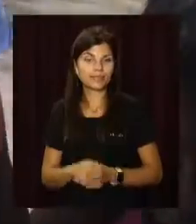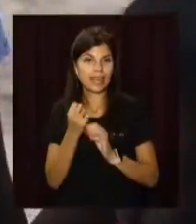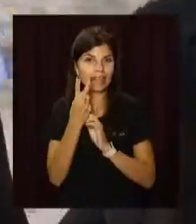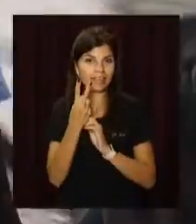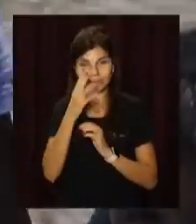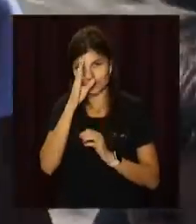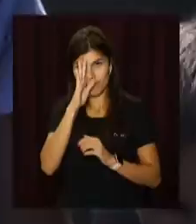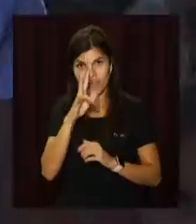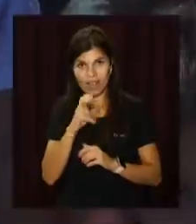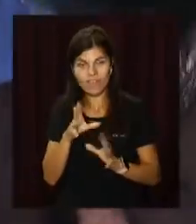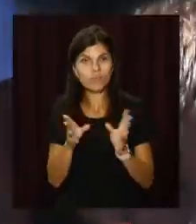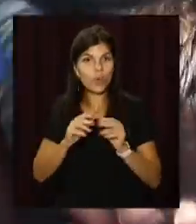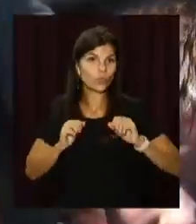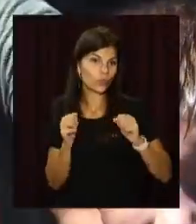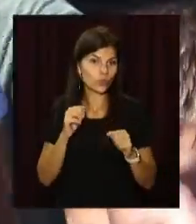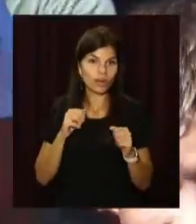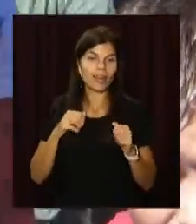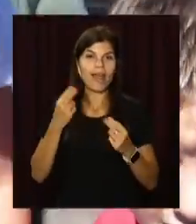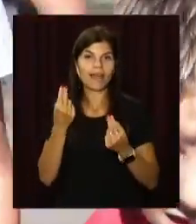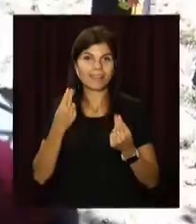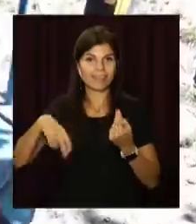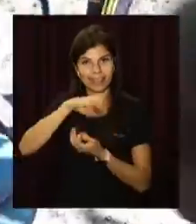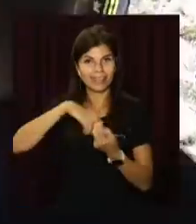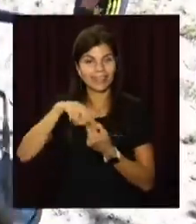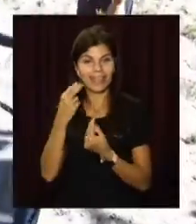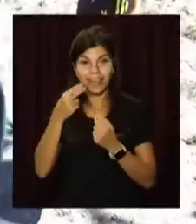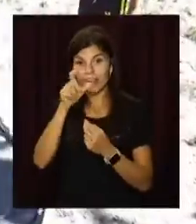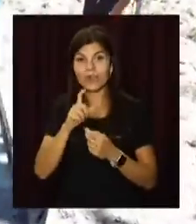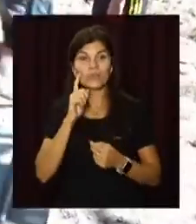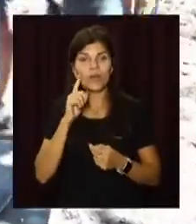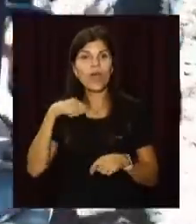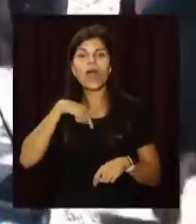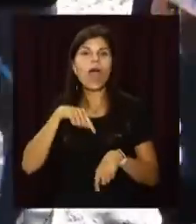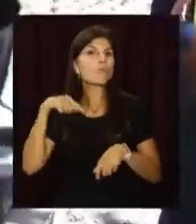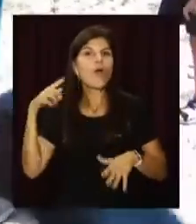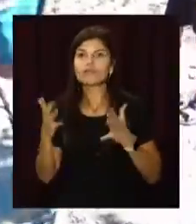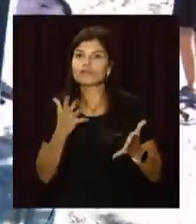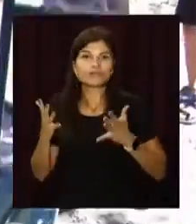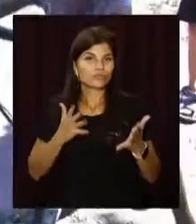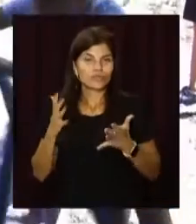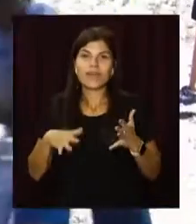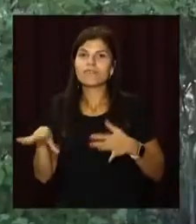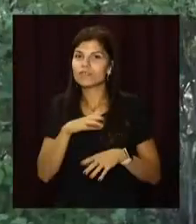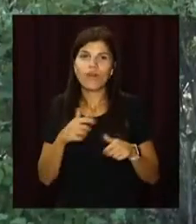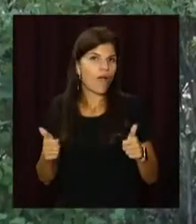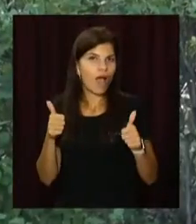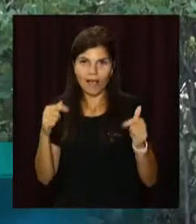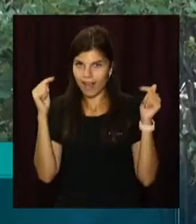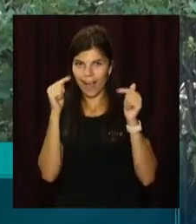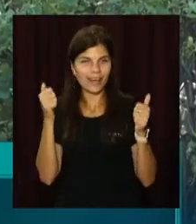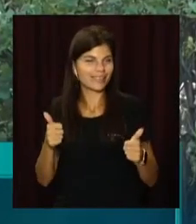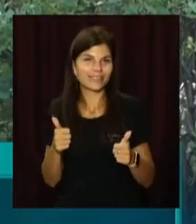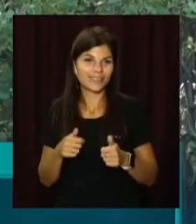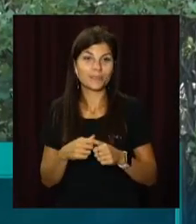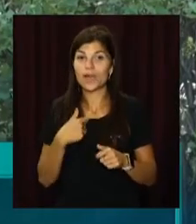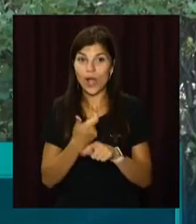Дванадцятирічний Влад разом із друзями катається на каруселі. Юного дзюдоїста переповнюють емоції. Каже, усе кайфово. Дуже весело.